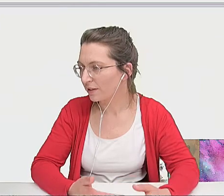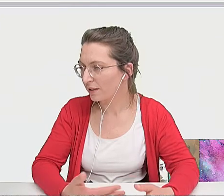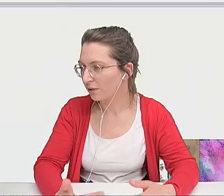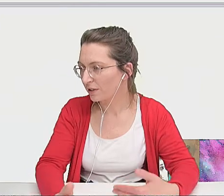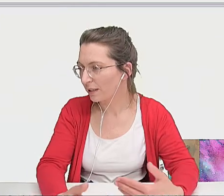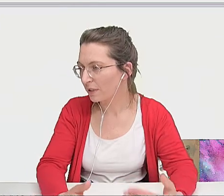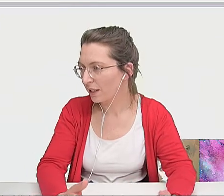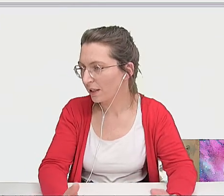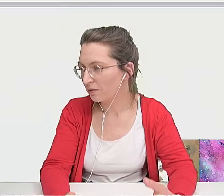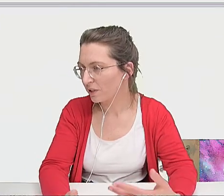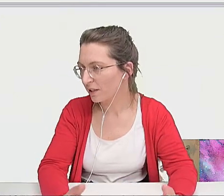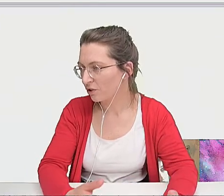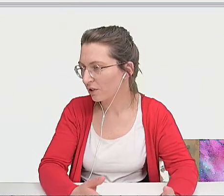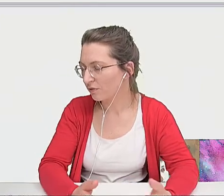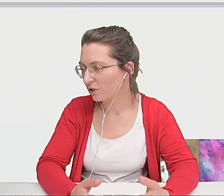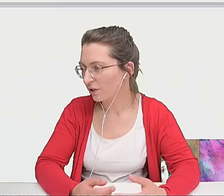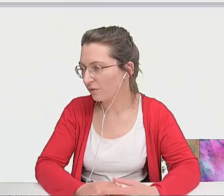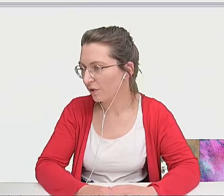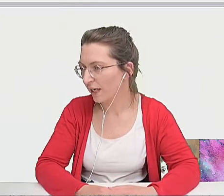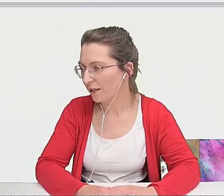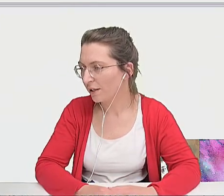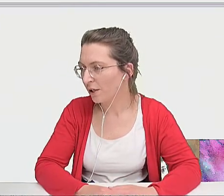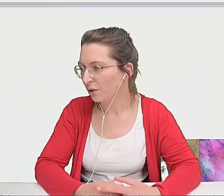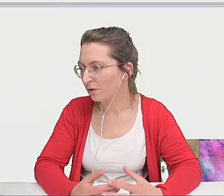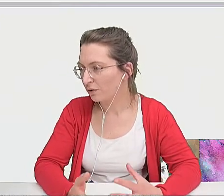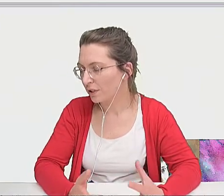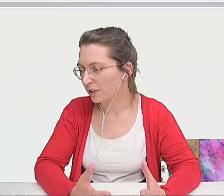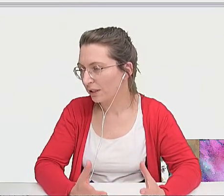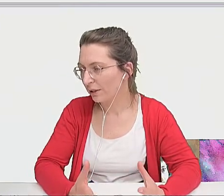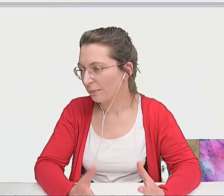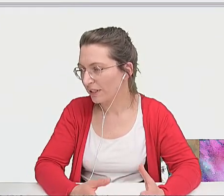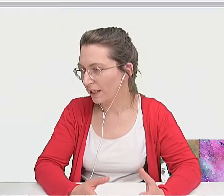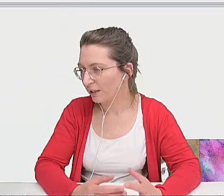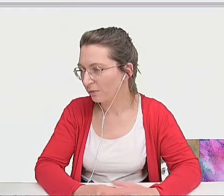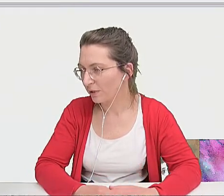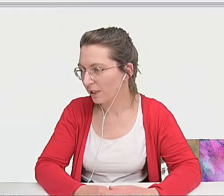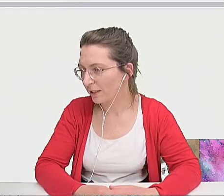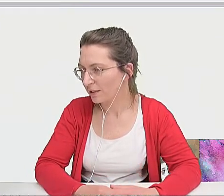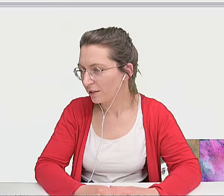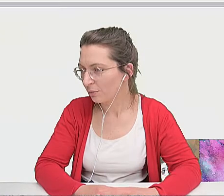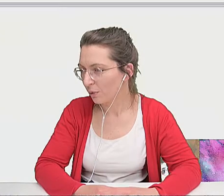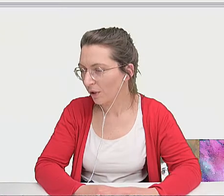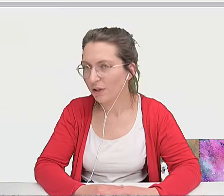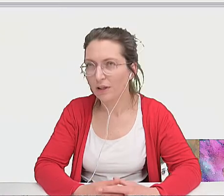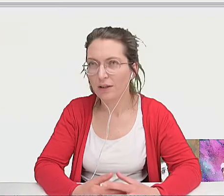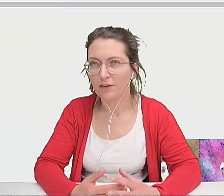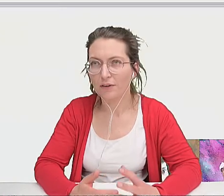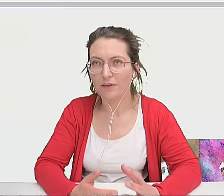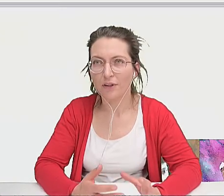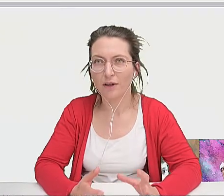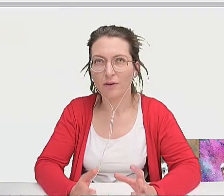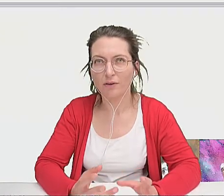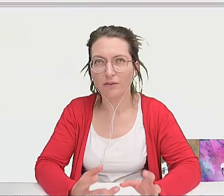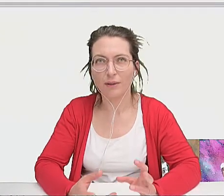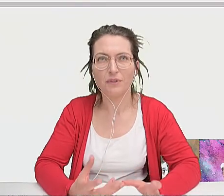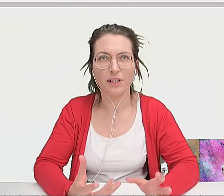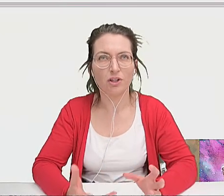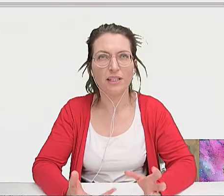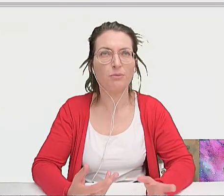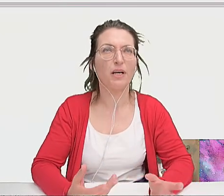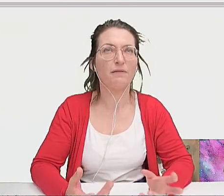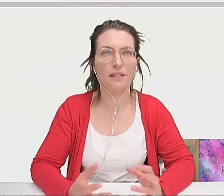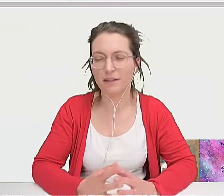Also das ist ja auch selbsterklärend und es geht ja Schritt für Schritt voran. Und durch die Bezeichnung der einzelnen Blöcke ist es ja auch